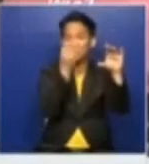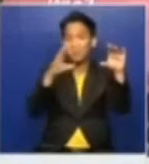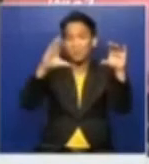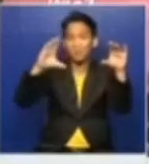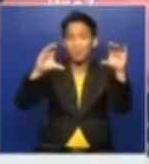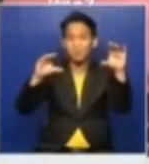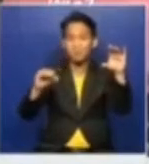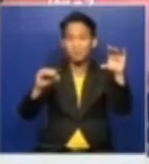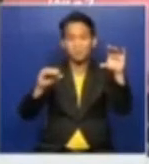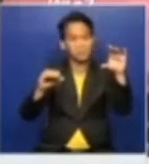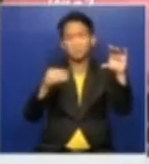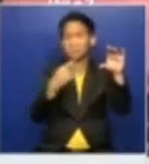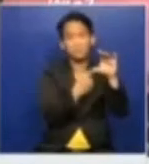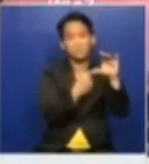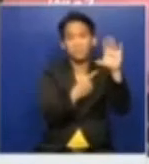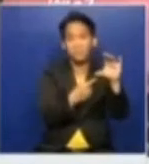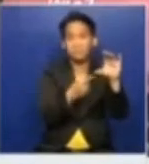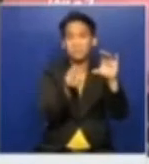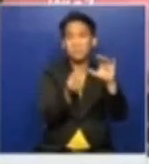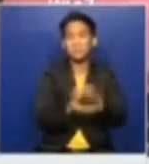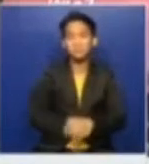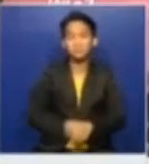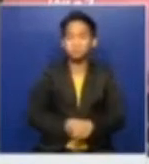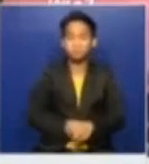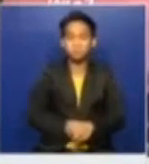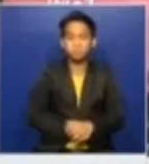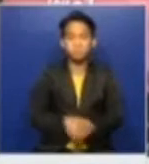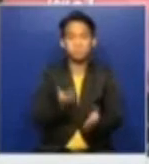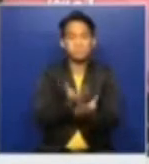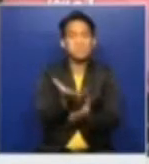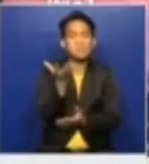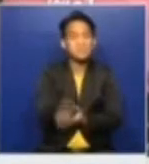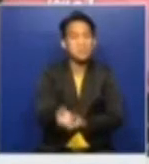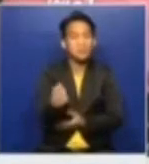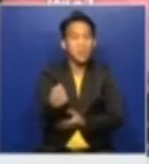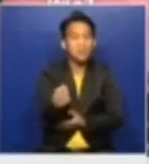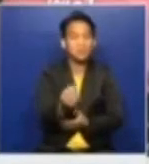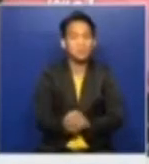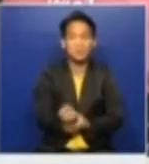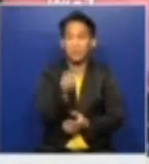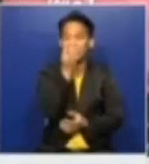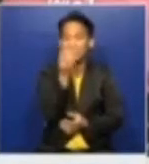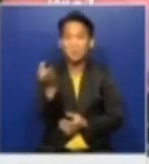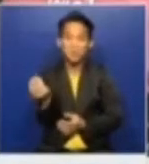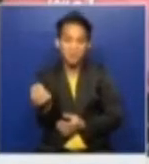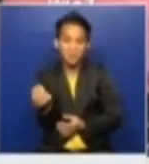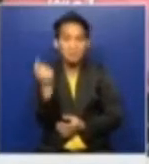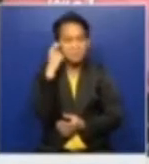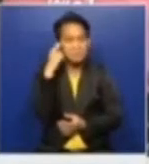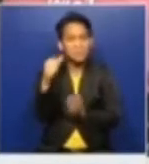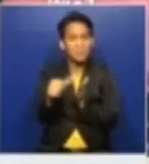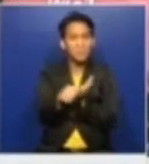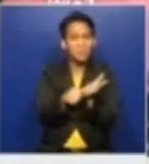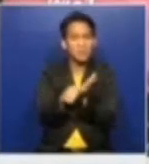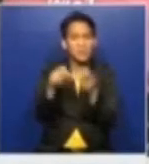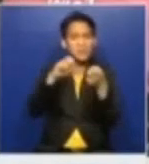แต่นี่ในการจัดระบบใหม่เนี่ยคงต้องคำนวณว่ามีเงินเหลือเท่าไหร่ดอกเบี้ยเท่าไหร่จัดระบบใหม่จะต้องไปบูรณาการร่วมกัน